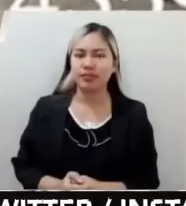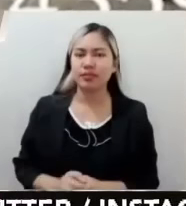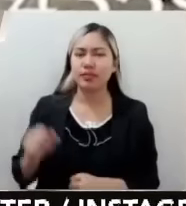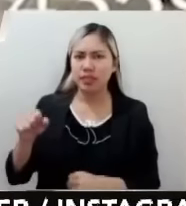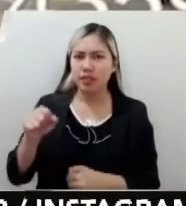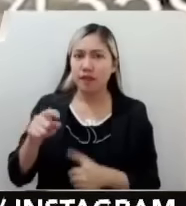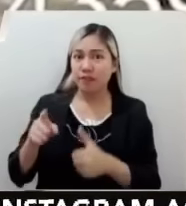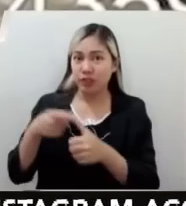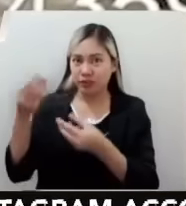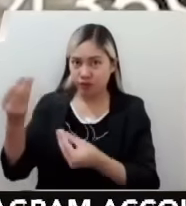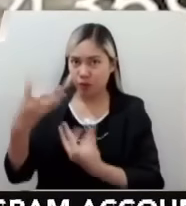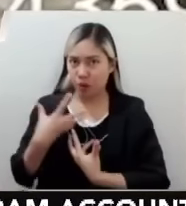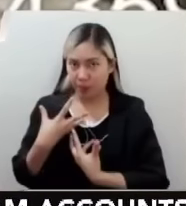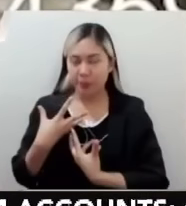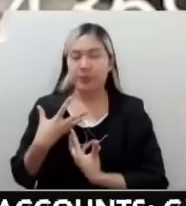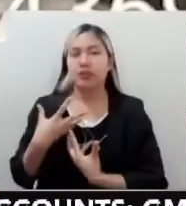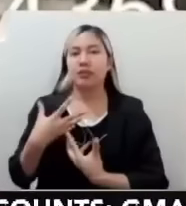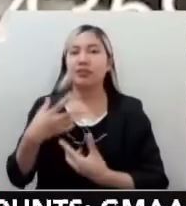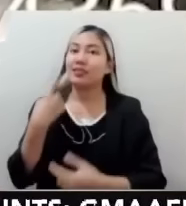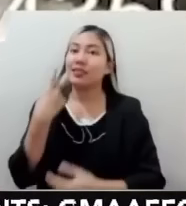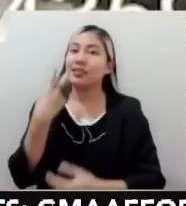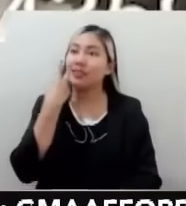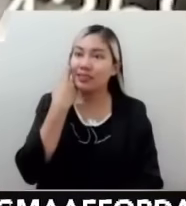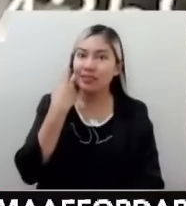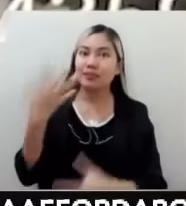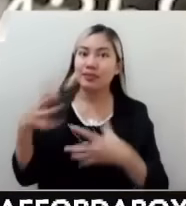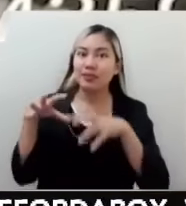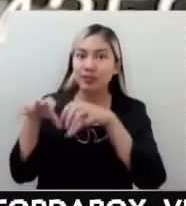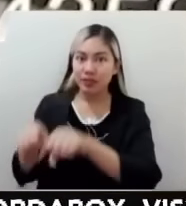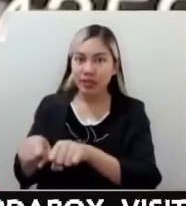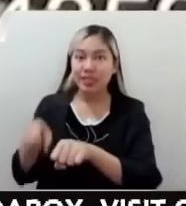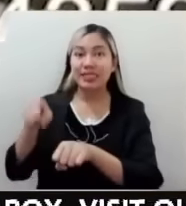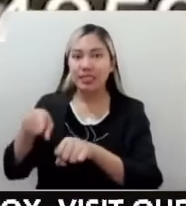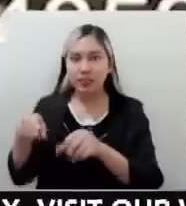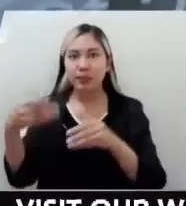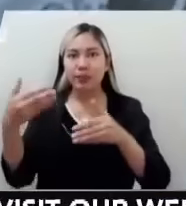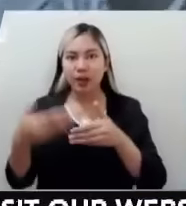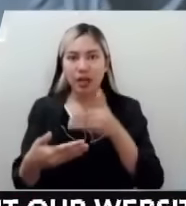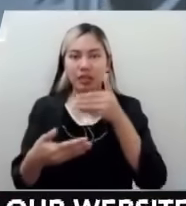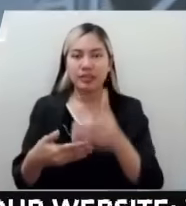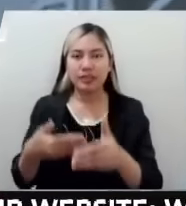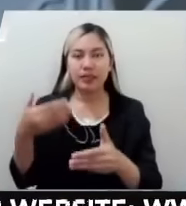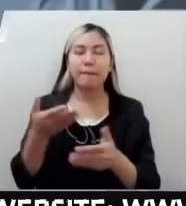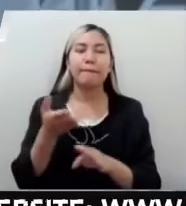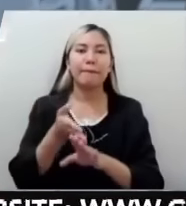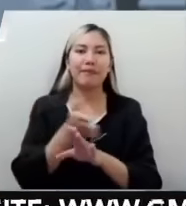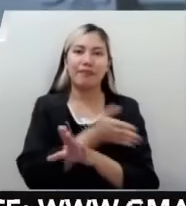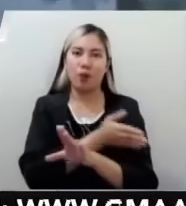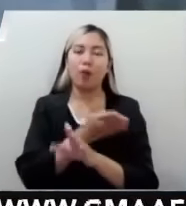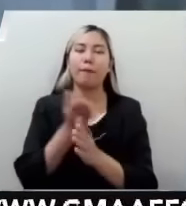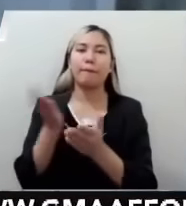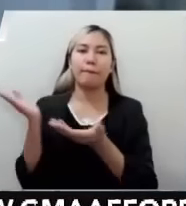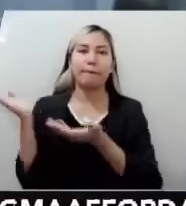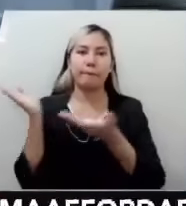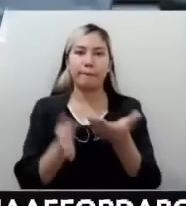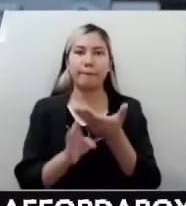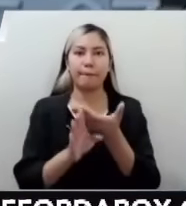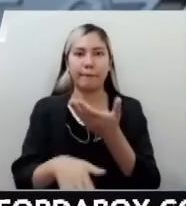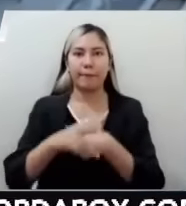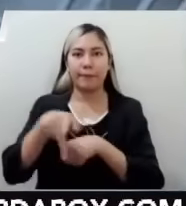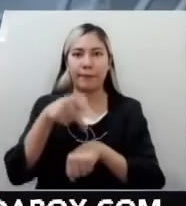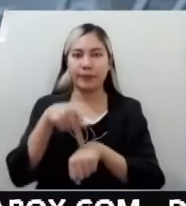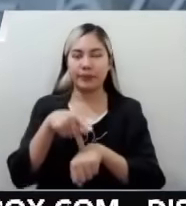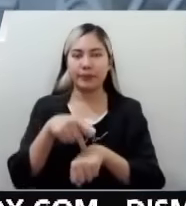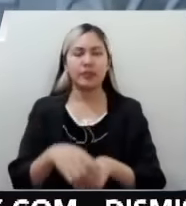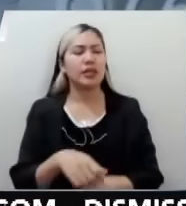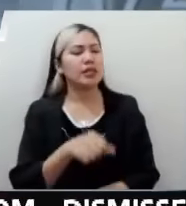kanina. But of course, kailangan niya ng mga proseso bago po siya maibalik ito sa Pilipinas. Bagamat Immigration Office ng Indonesia yung